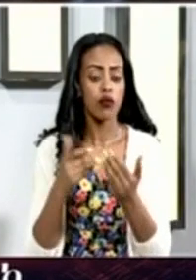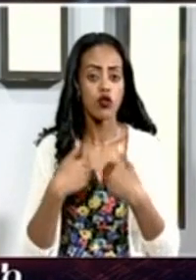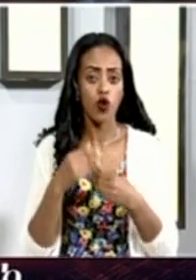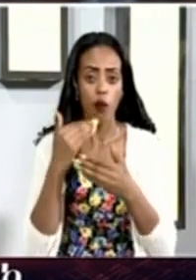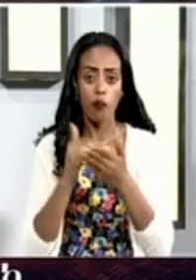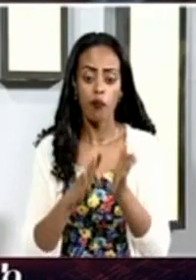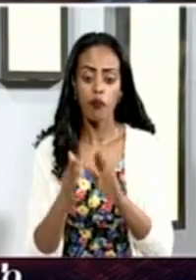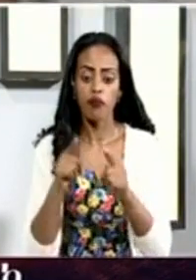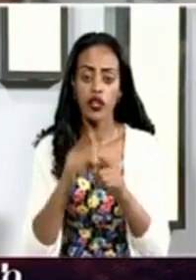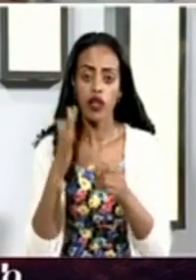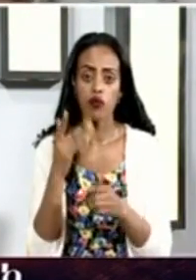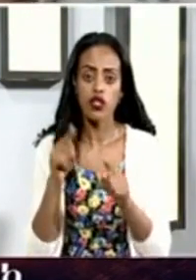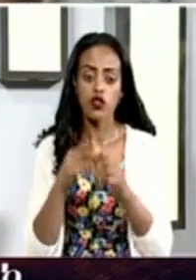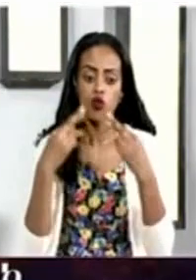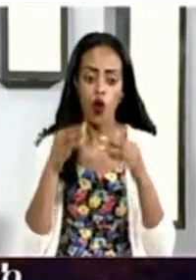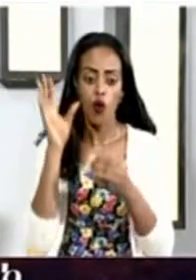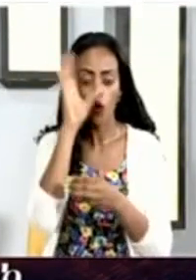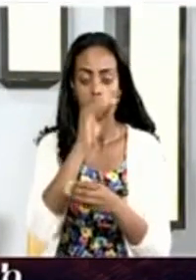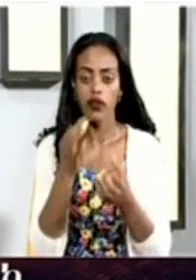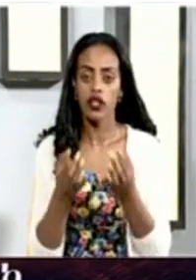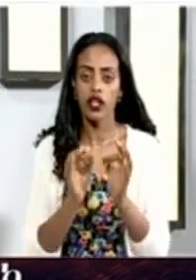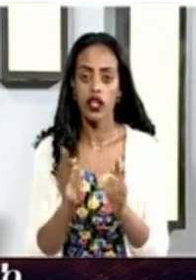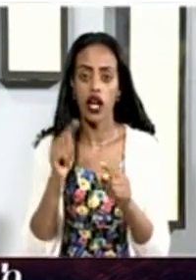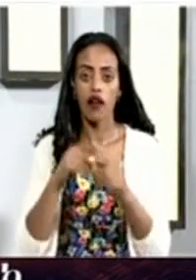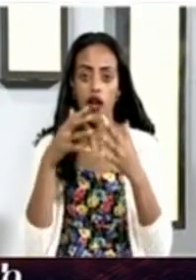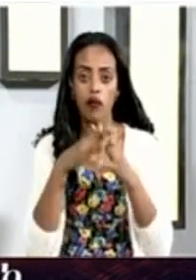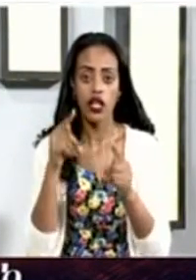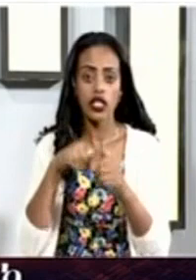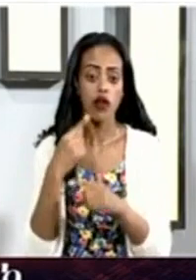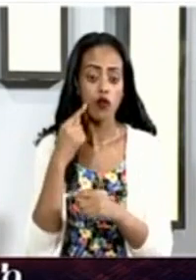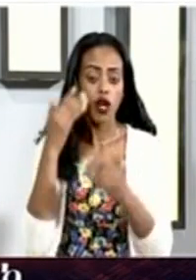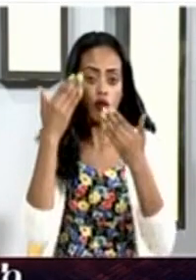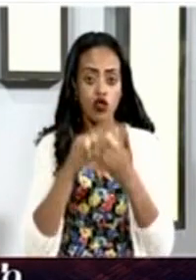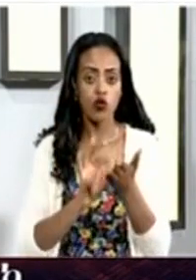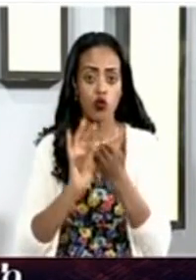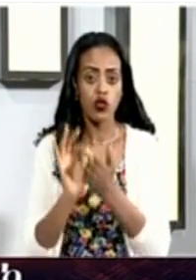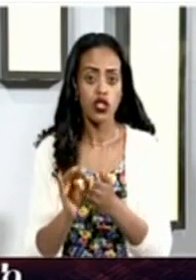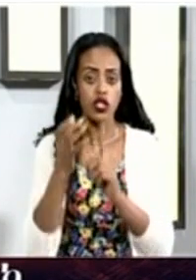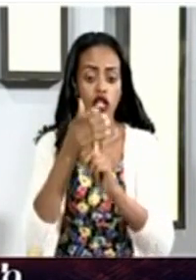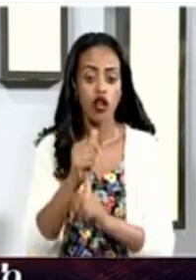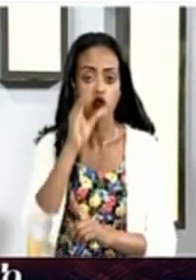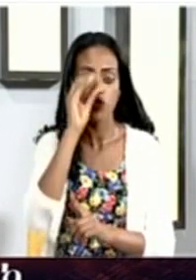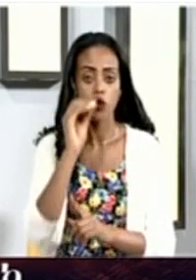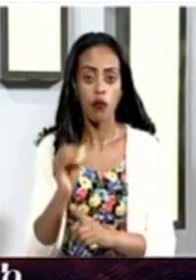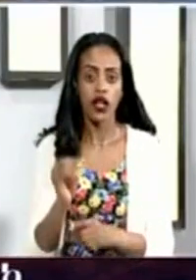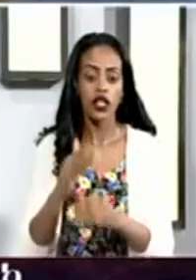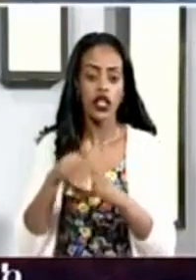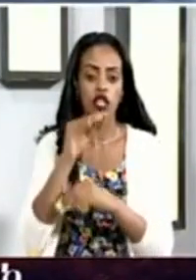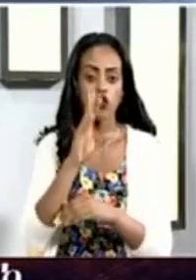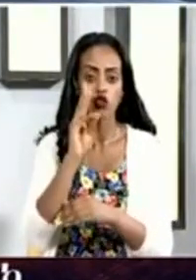ግን እንታይ ከም ዝመስል ዝተዋሃበ ግምታዊ ትንበያ የለን። ኣብ ኣሜሪካ ክሳብ ትማሊ ምሸት ቁፅሪ ብቫይረስ ኮሮና ዝተተሓዙ ሰባት